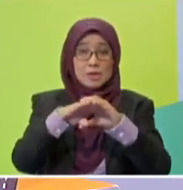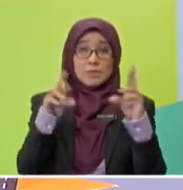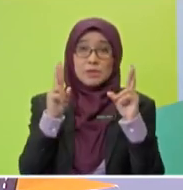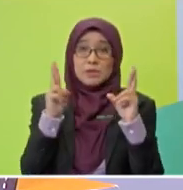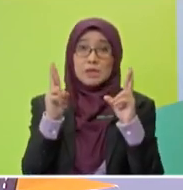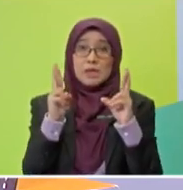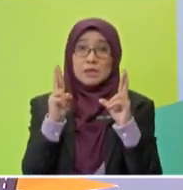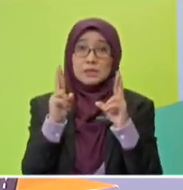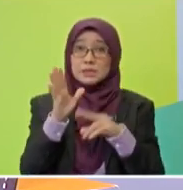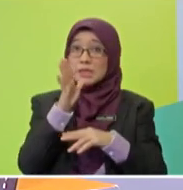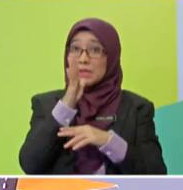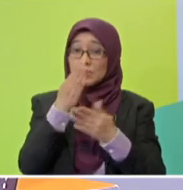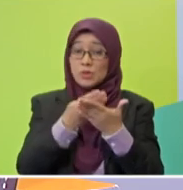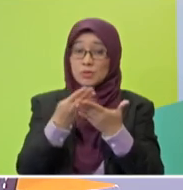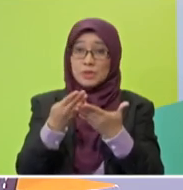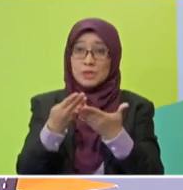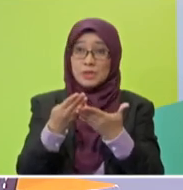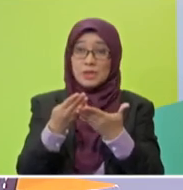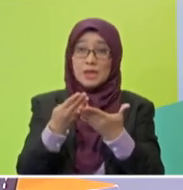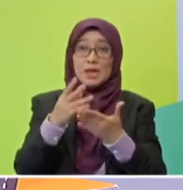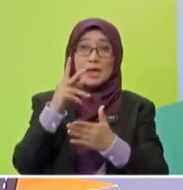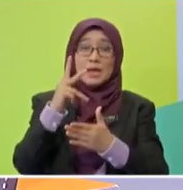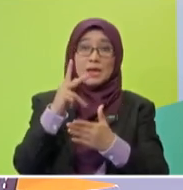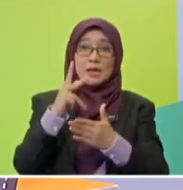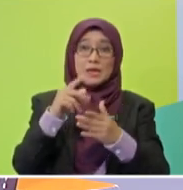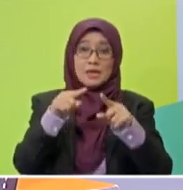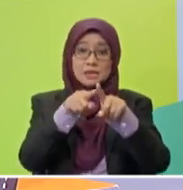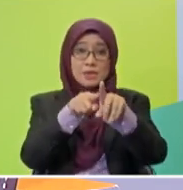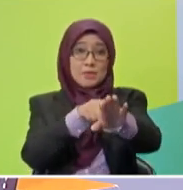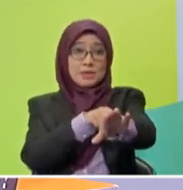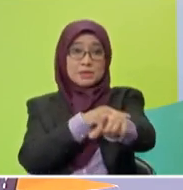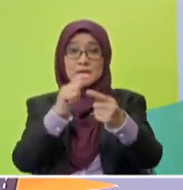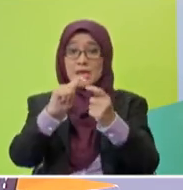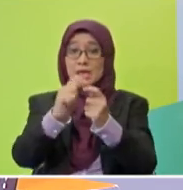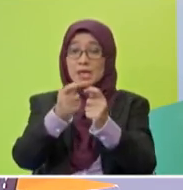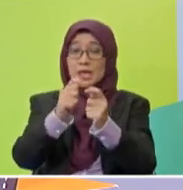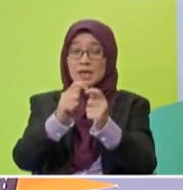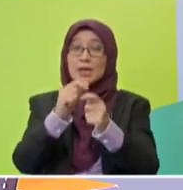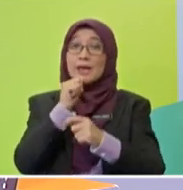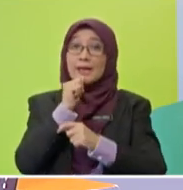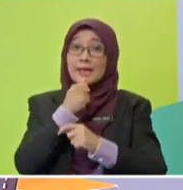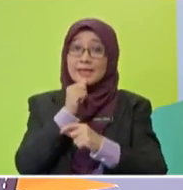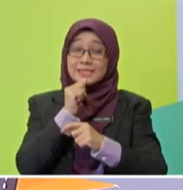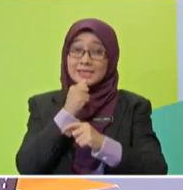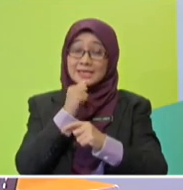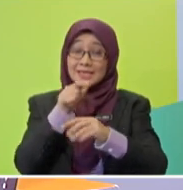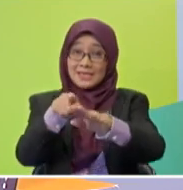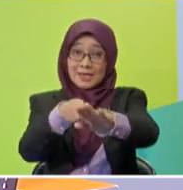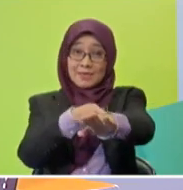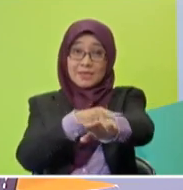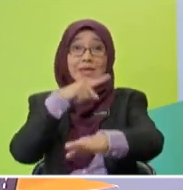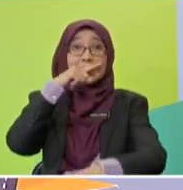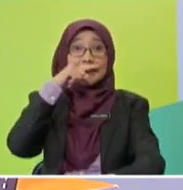sebagai contoh kacang panjang apalagi cilik yang ada ciri-ciri panjang dan